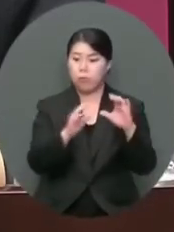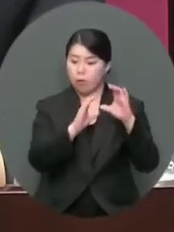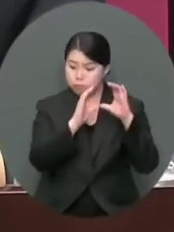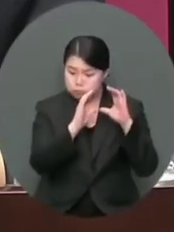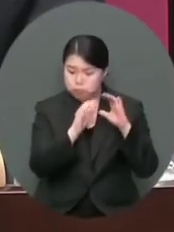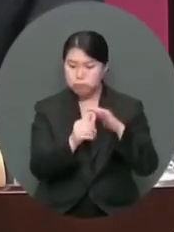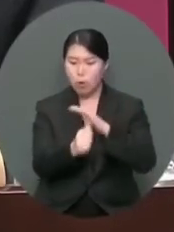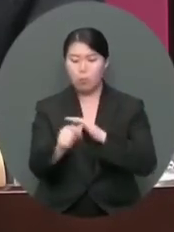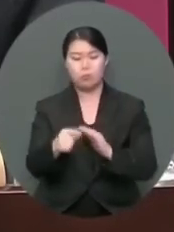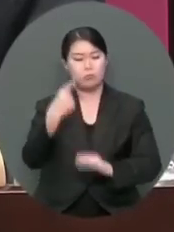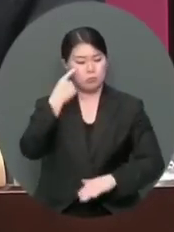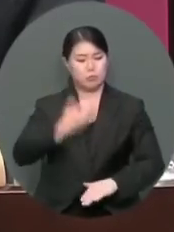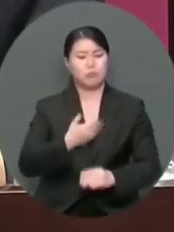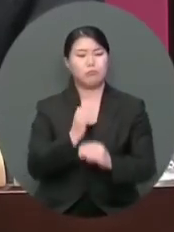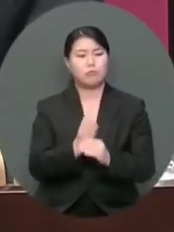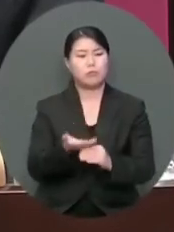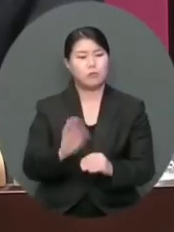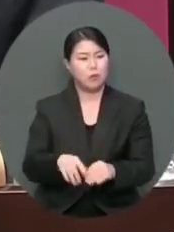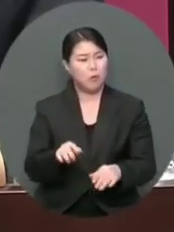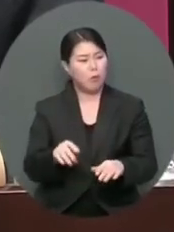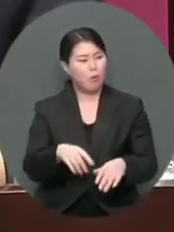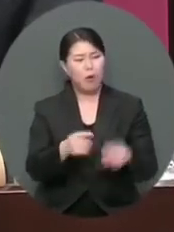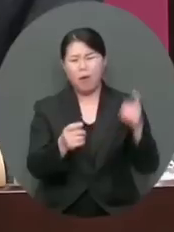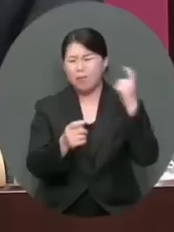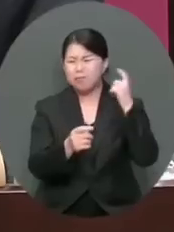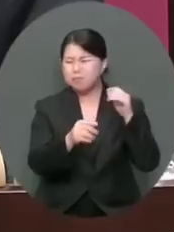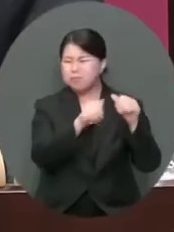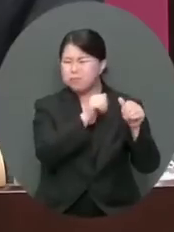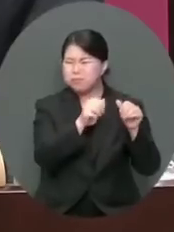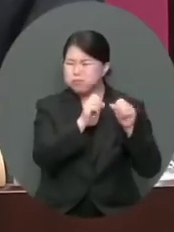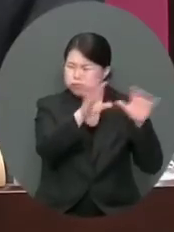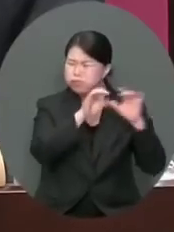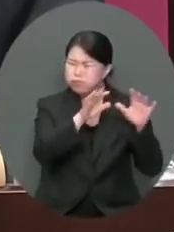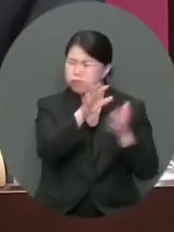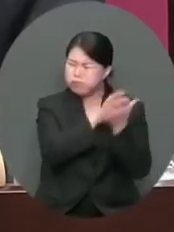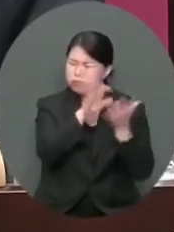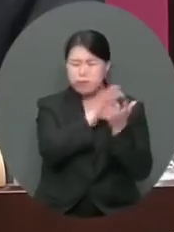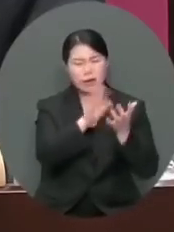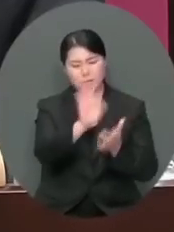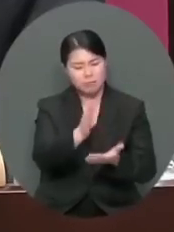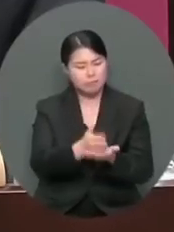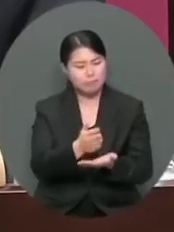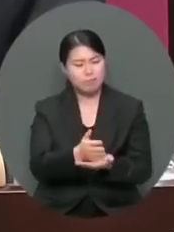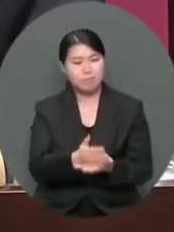국민의 대표가 질문하고 계신데 왜 그렇게 딴 국민의 대표님들이 그렇게 시끄럽게 하세요?